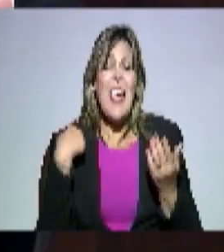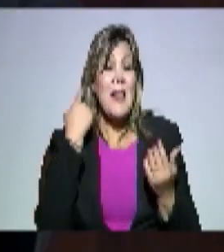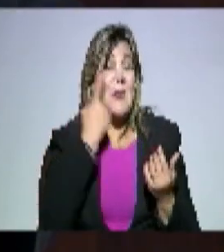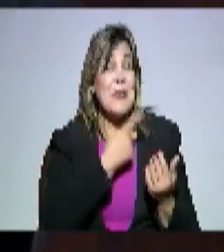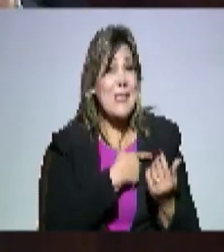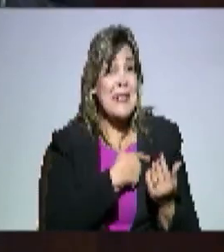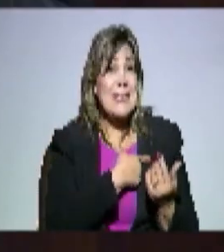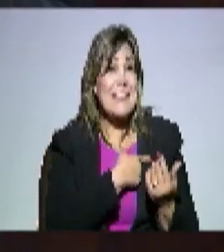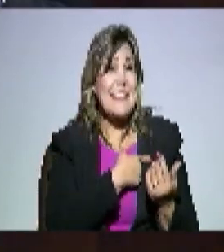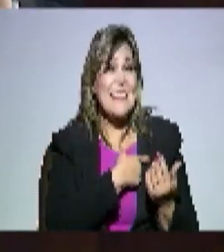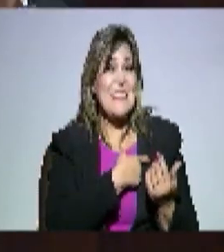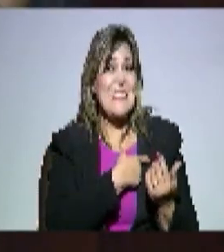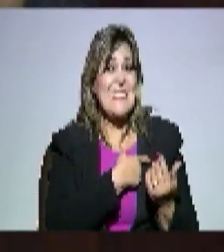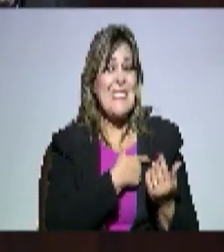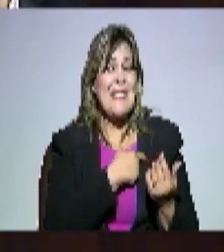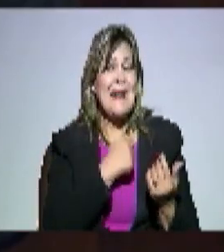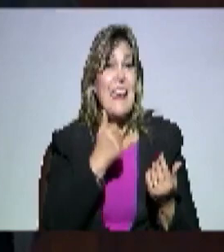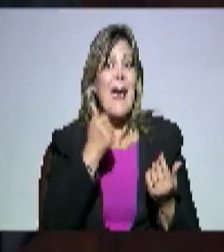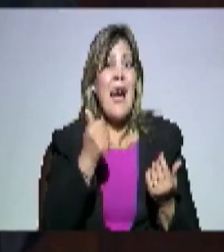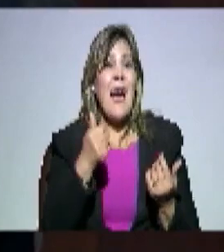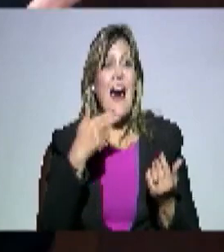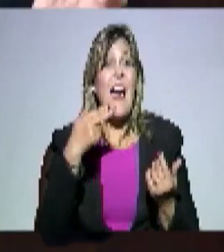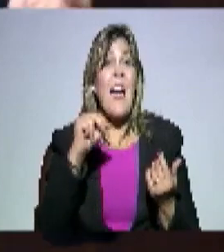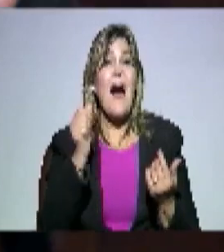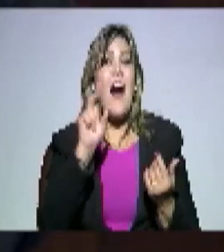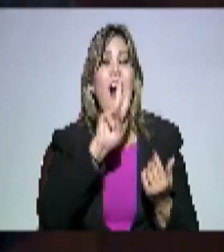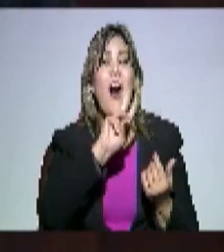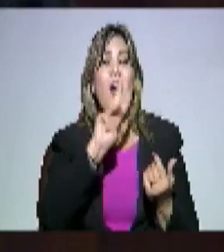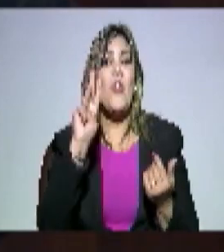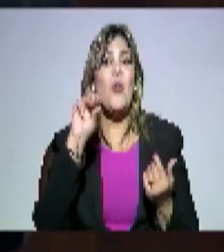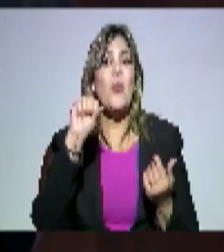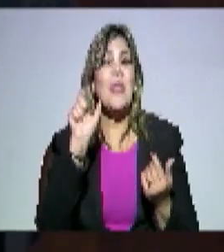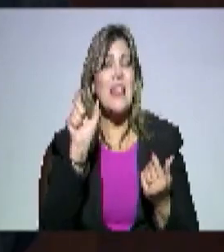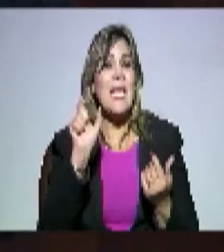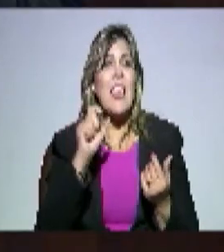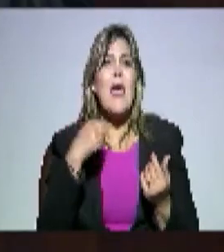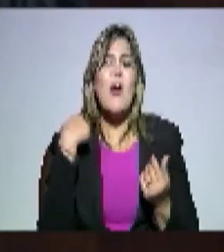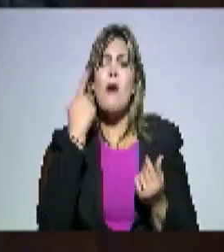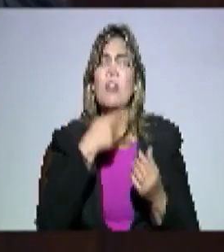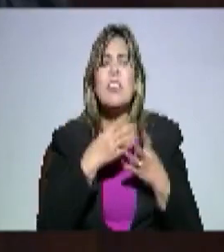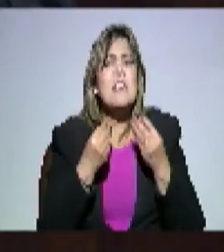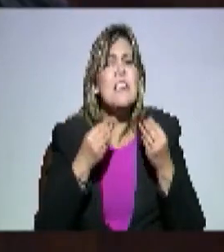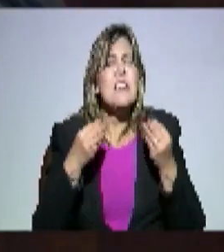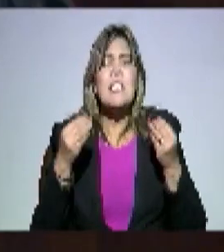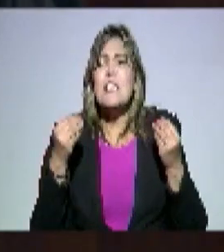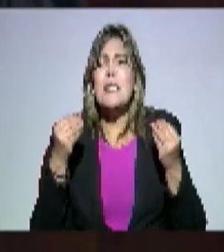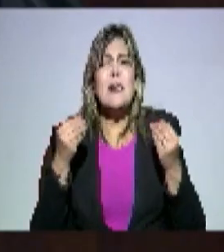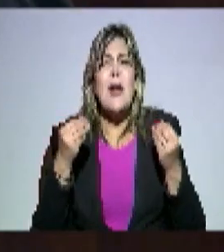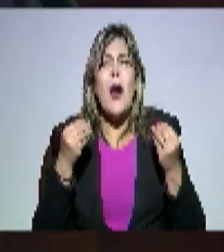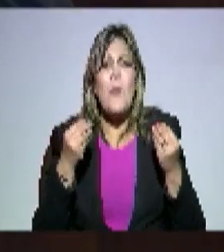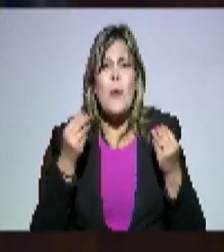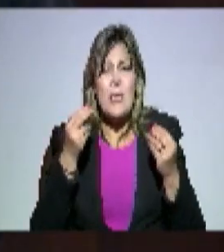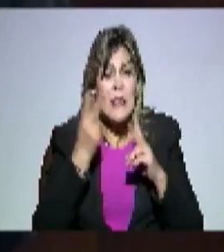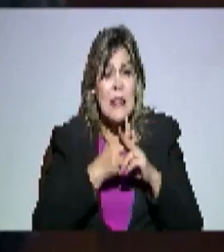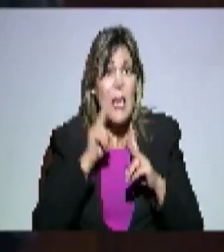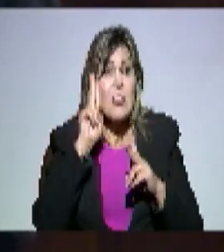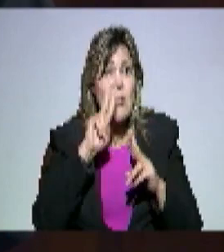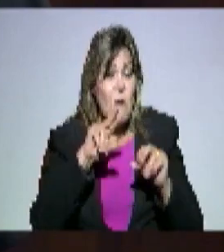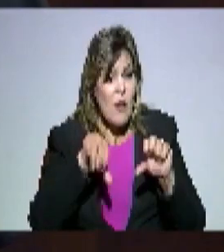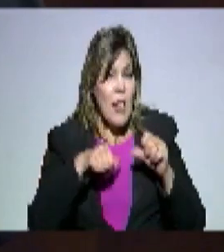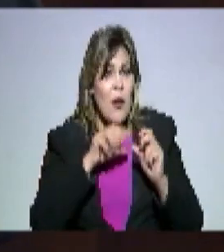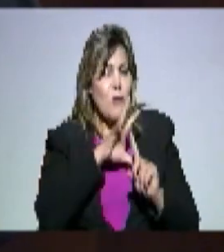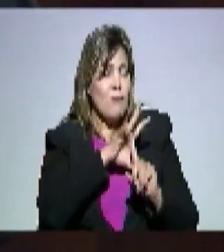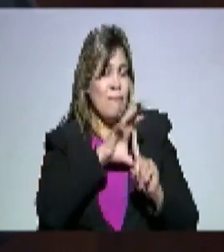بالقديس اغاثون ديسين كتير وناس اتاثرت بيهم وناس خرجت وراهم عشان توصل لربنا